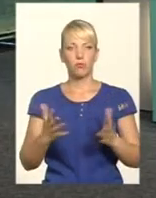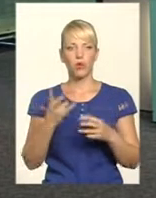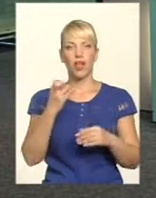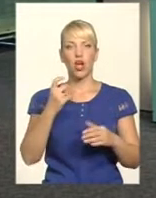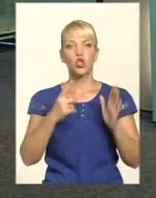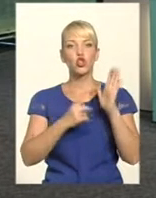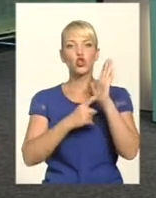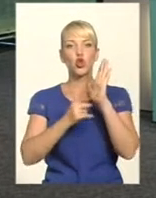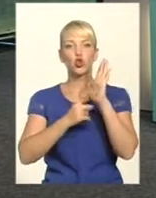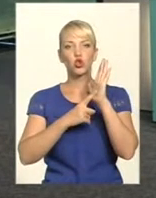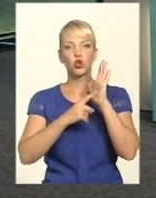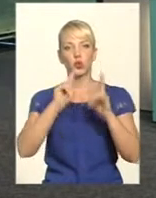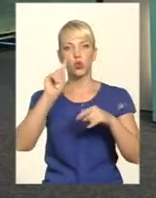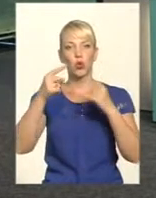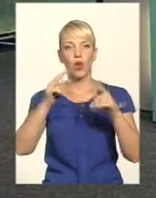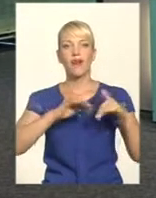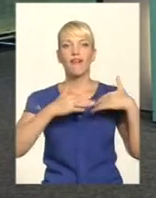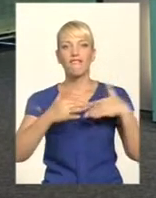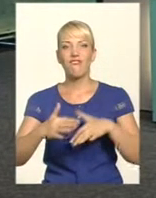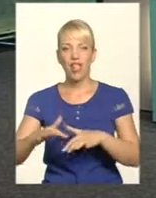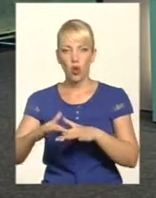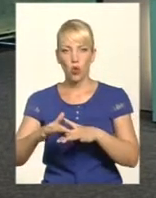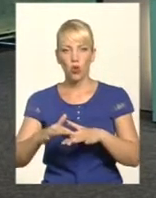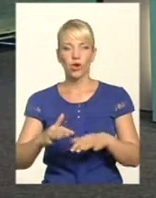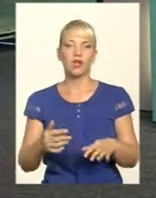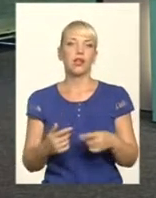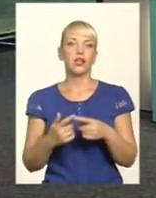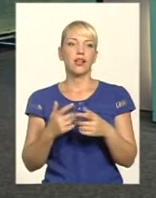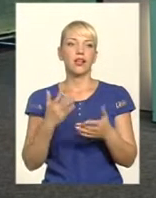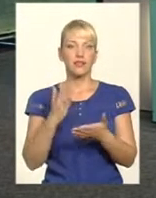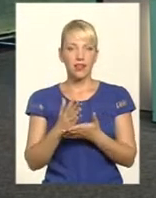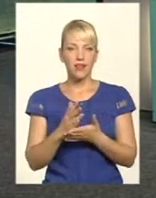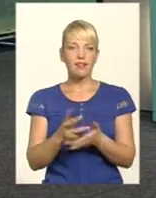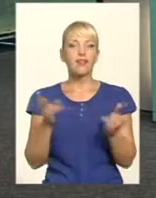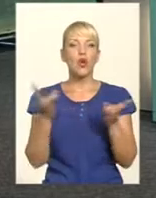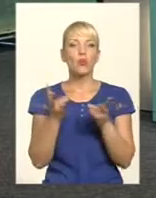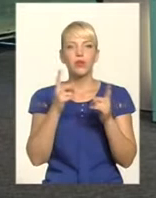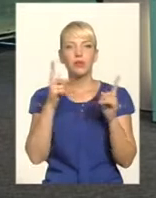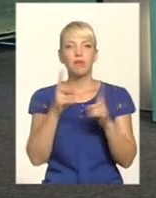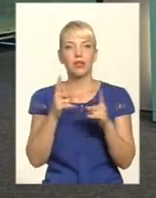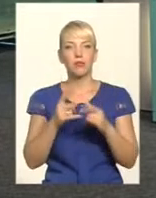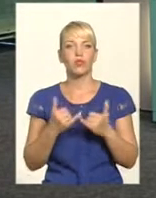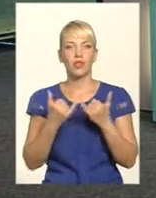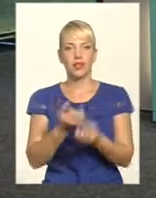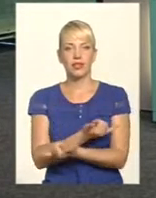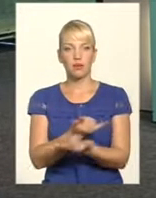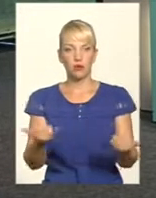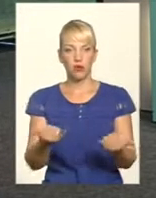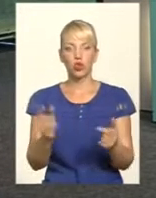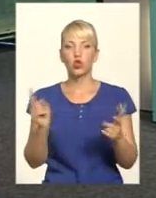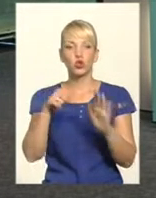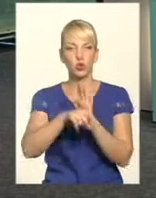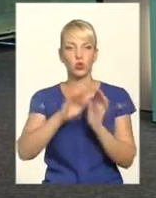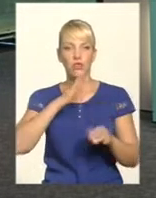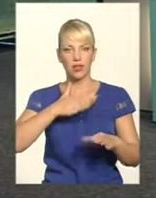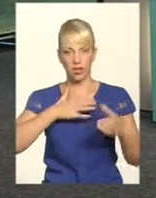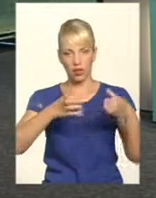хвилю, є необхідний хоча б мінімум для забезпечення? То, що стосується нашого підрозділу, я можу сказати,